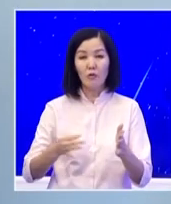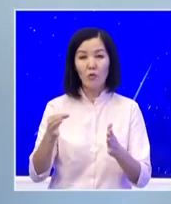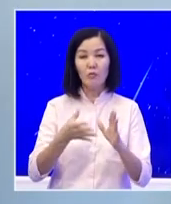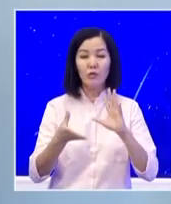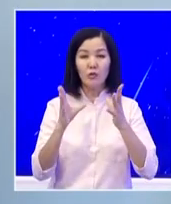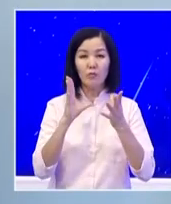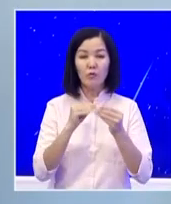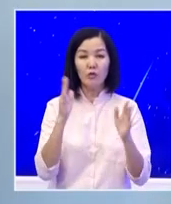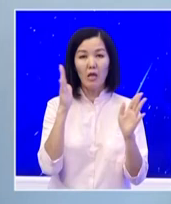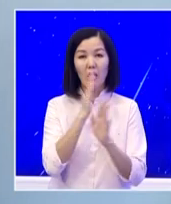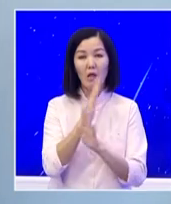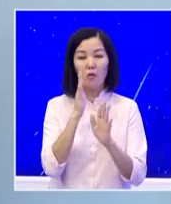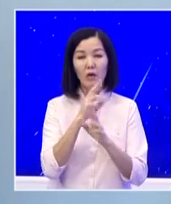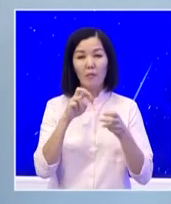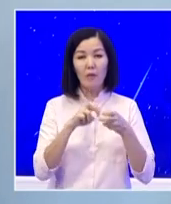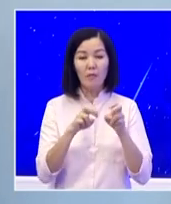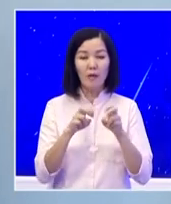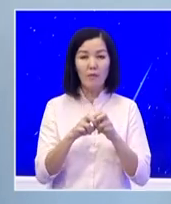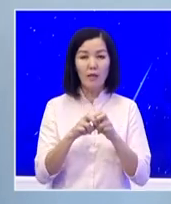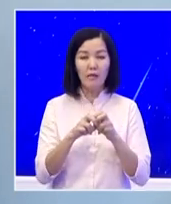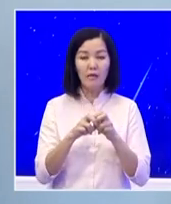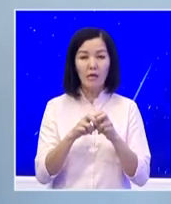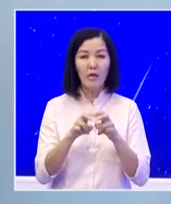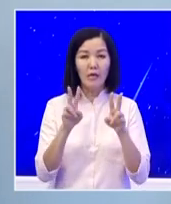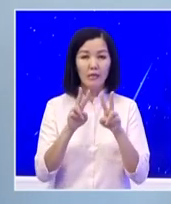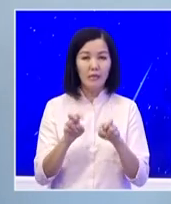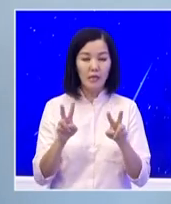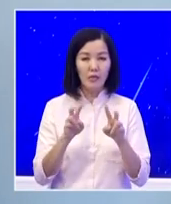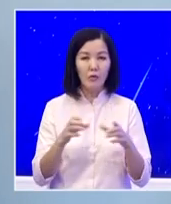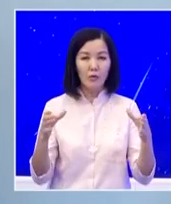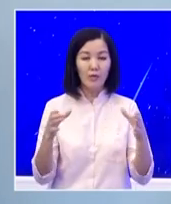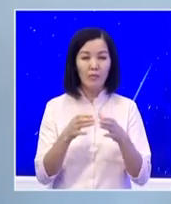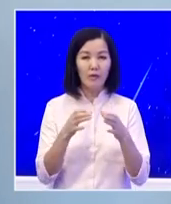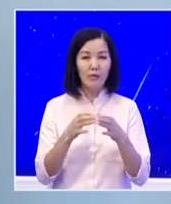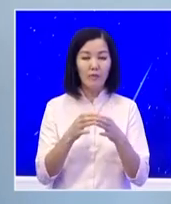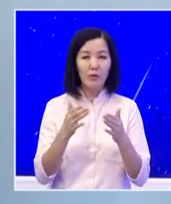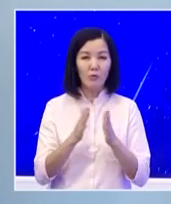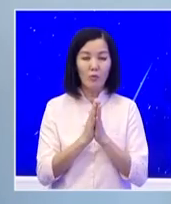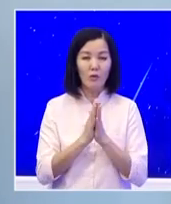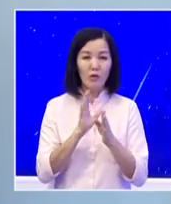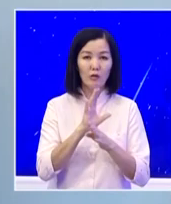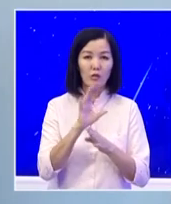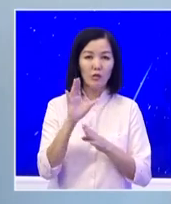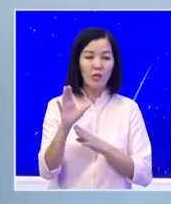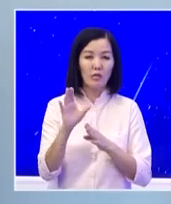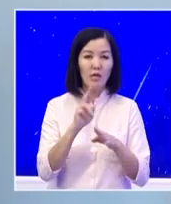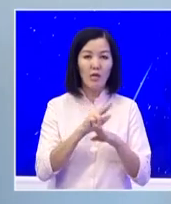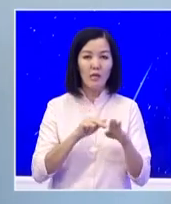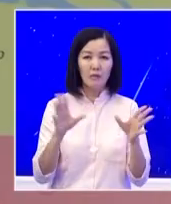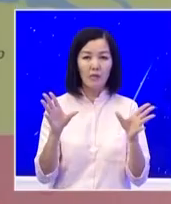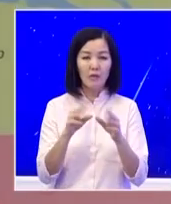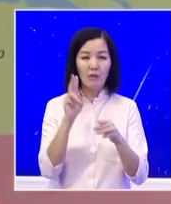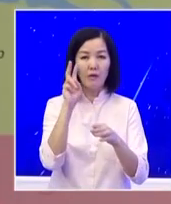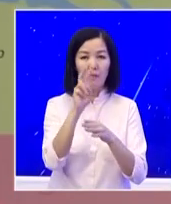бойынша экологиялық мәселелерді көтеру және де департамент экология келіп түскен өтініштер бойынша инспекторлармен бірге